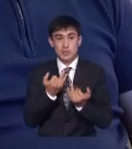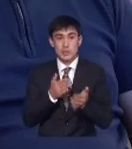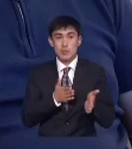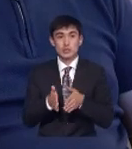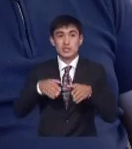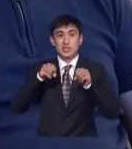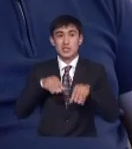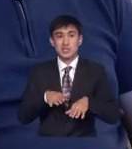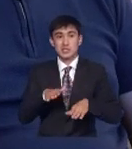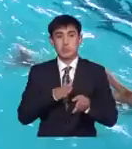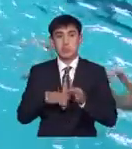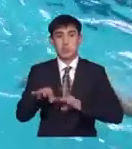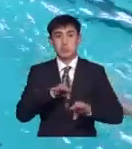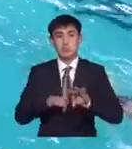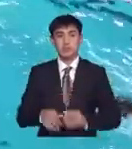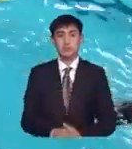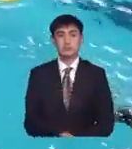пути реализации проектов.